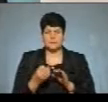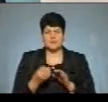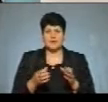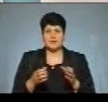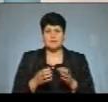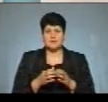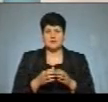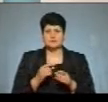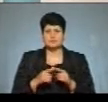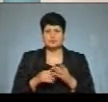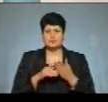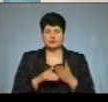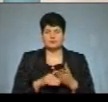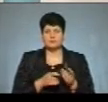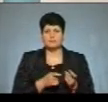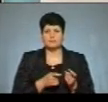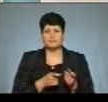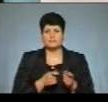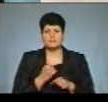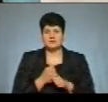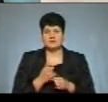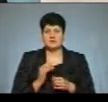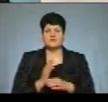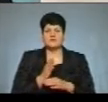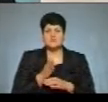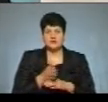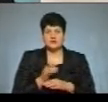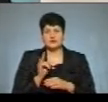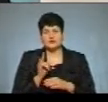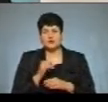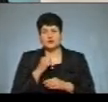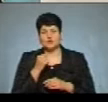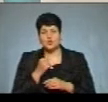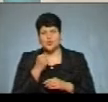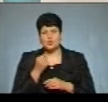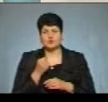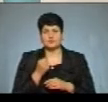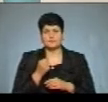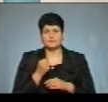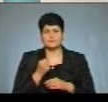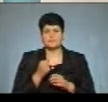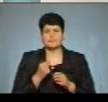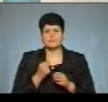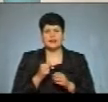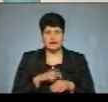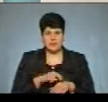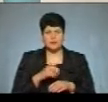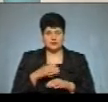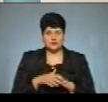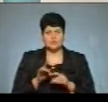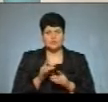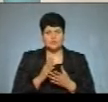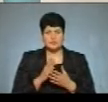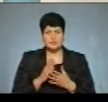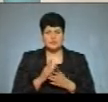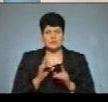бригада екстреної допомоги нанесла візит до дитини чи до дорослого з такою-то і з такою-то патологією. Вже лікар розуміє, що щось відбувається? Можливо, навіть